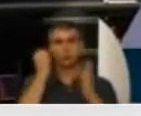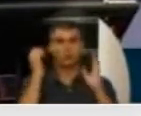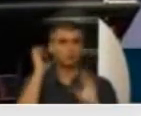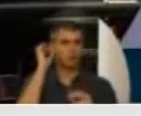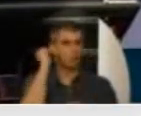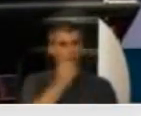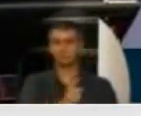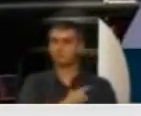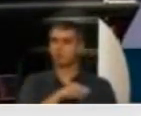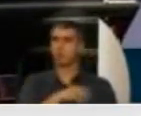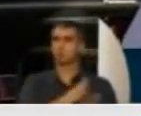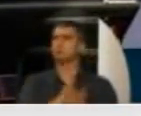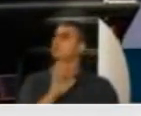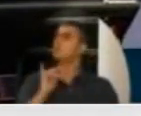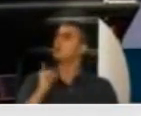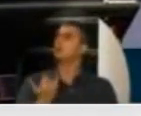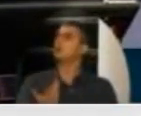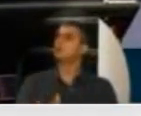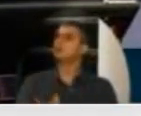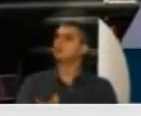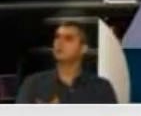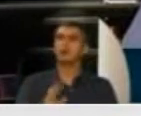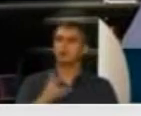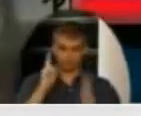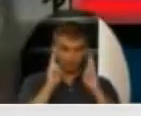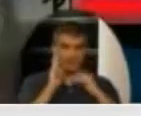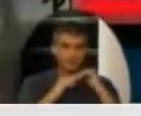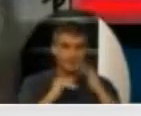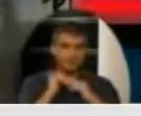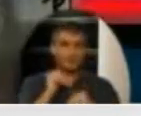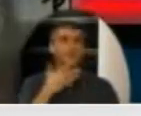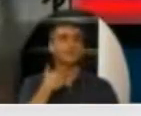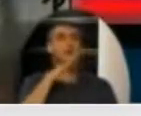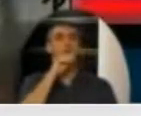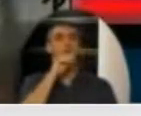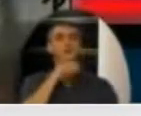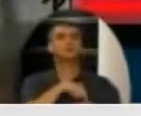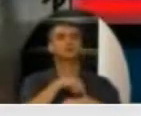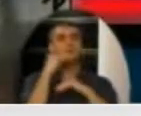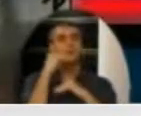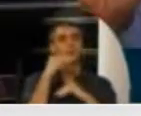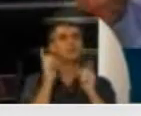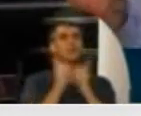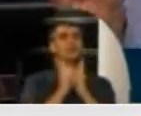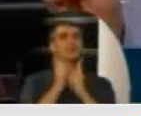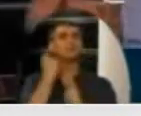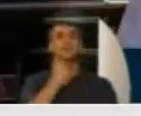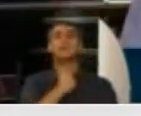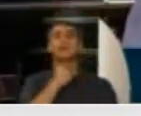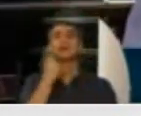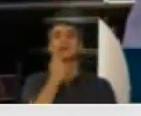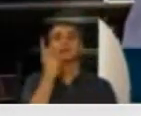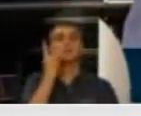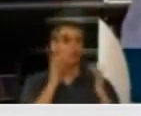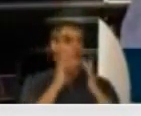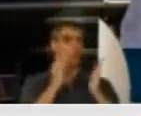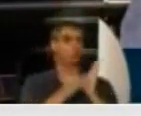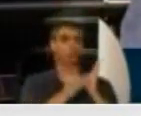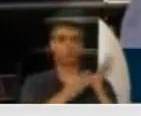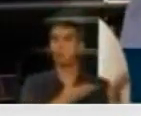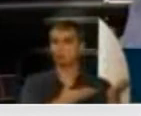דבר לא מוסרי, שלא היה מקום שנתמוך בו. אילו היה מדובר בפרק זמן קצר, וזו הייתה הברירה היחידה, אל מול לצורך